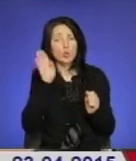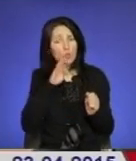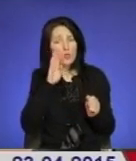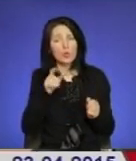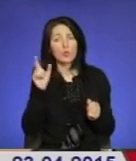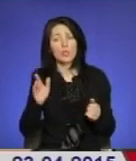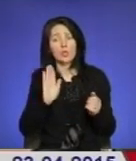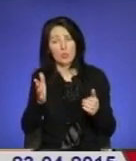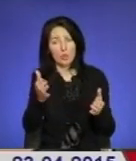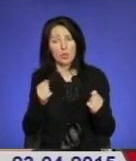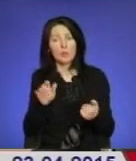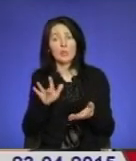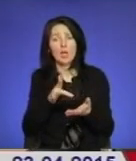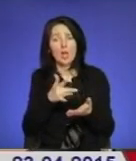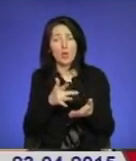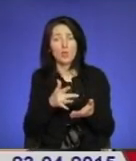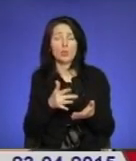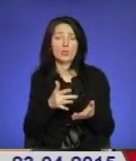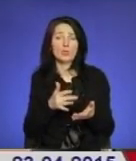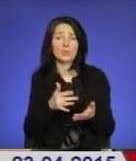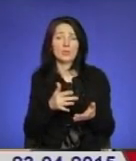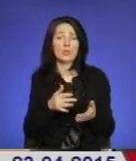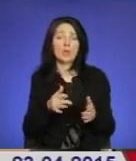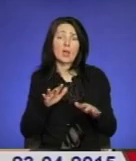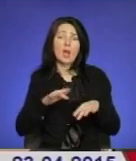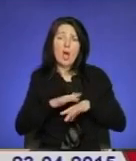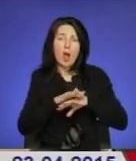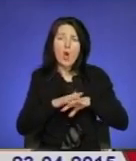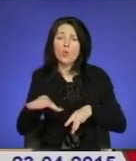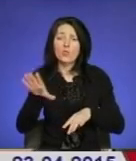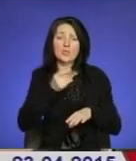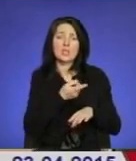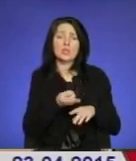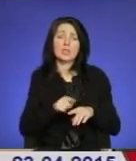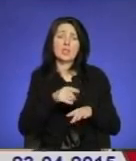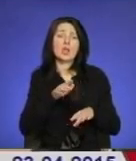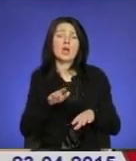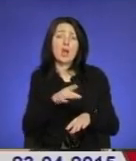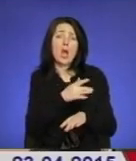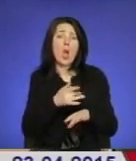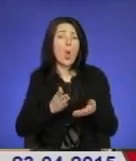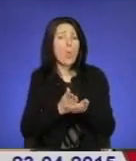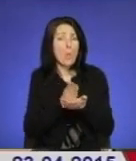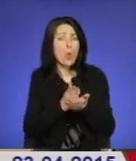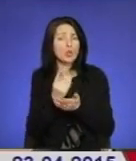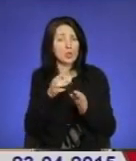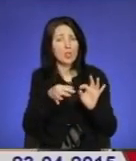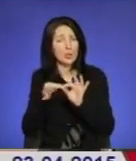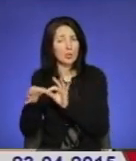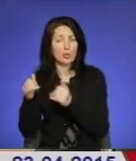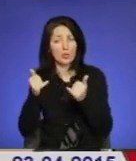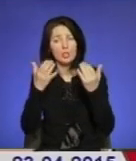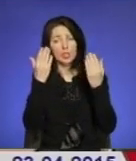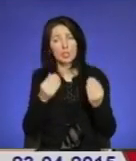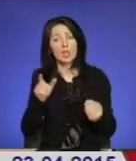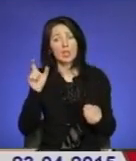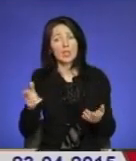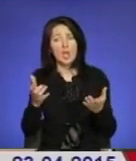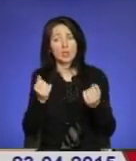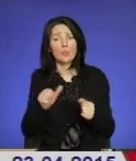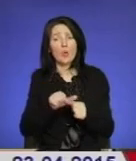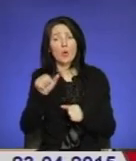отримувати рахунок, грубо кажучи, з розрахунку всіх цих послуг в сумі, одним рядочком. На сьогоднішній день споживач отримує окремо